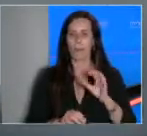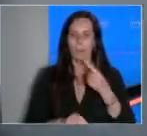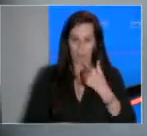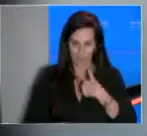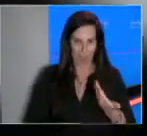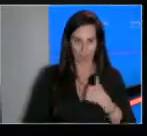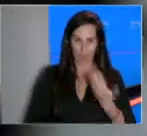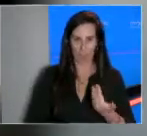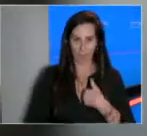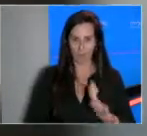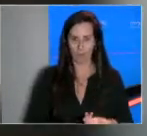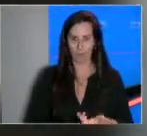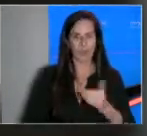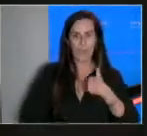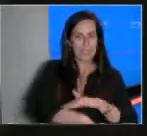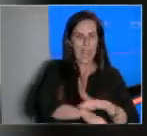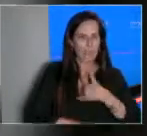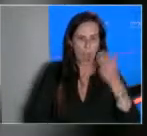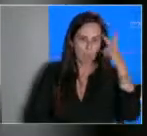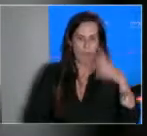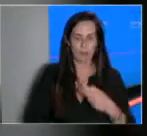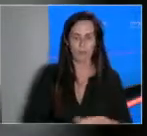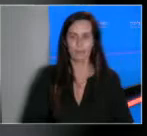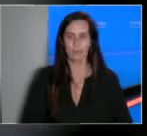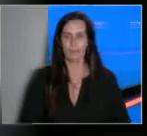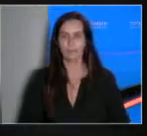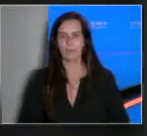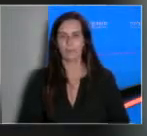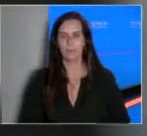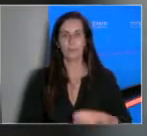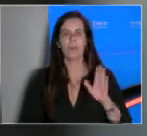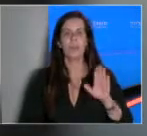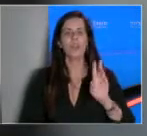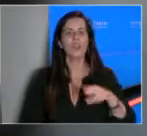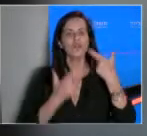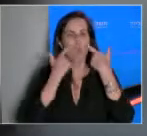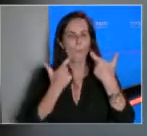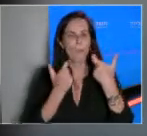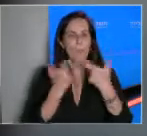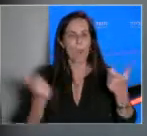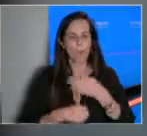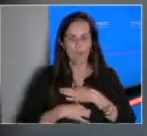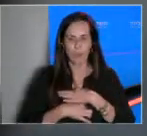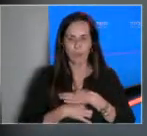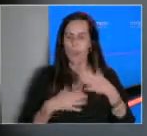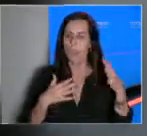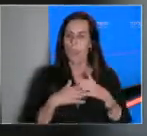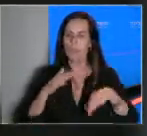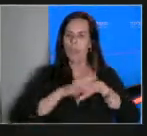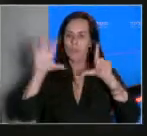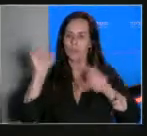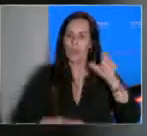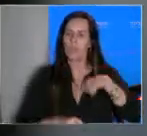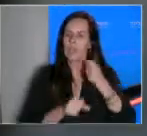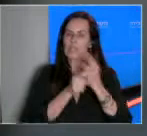אומרת? למה אני אשמה? איזה צבע? הכל טוב. בכל מקרה, יש שומר בתוך העולם שלנו, בודק עד 7 אנשים.